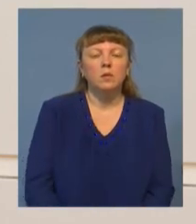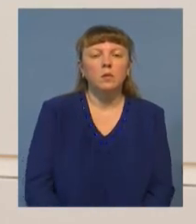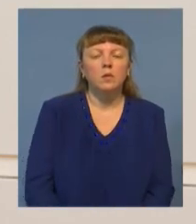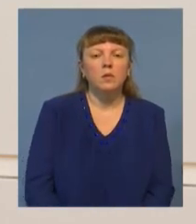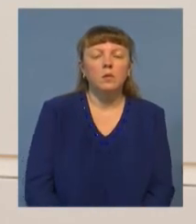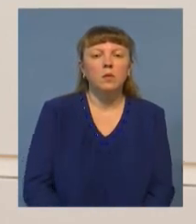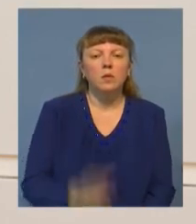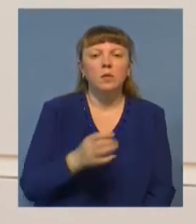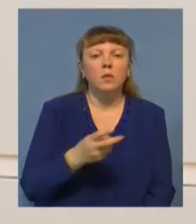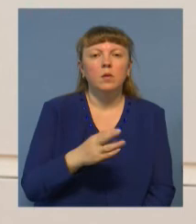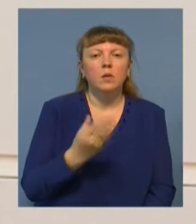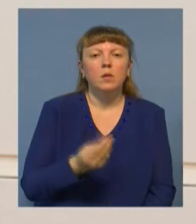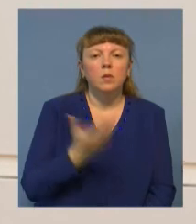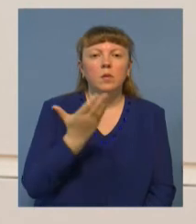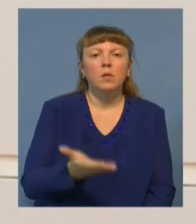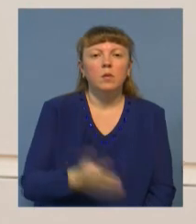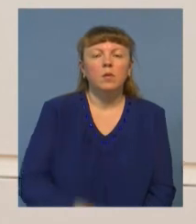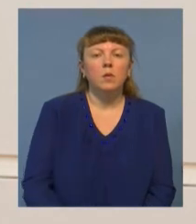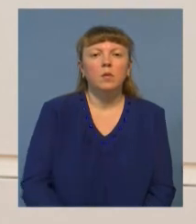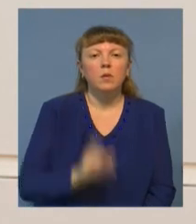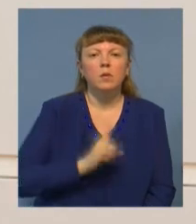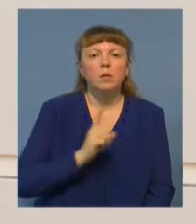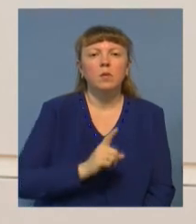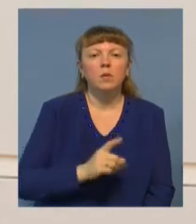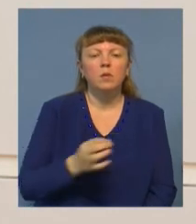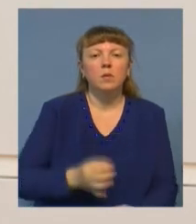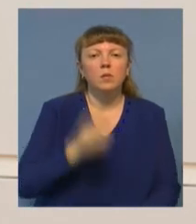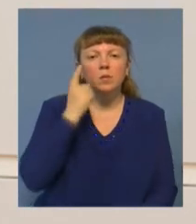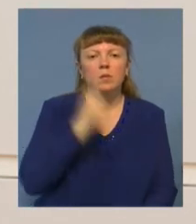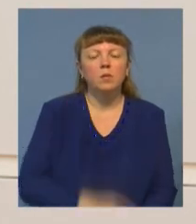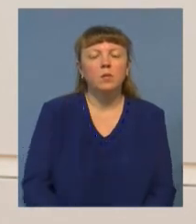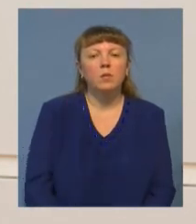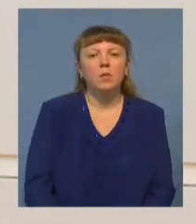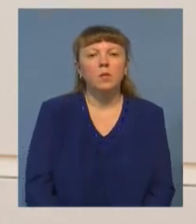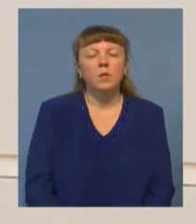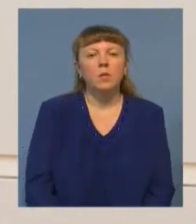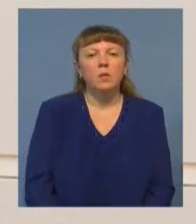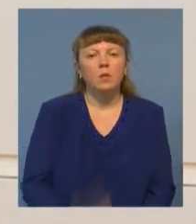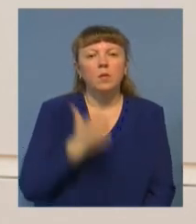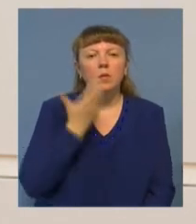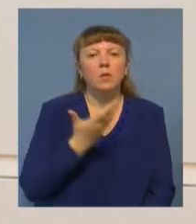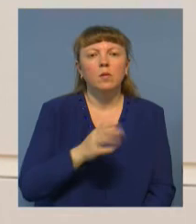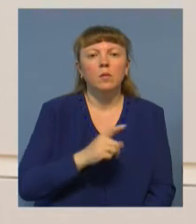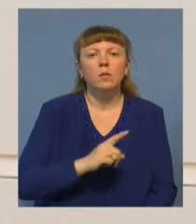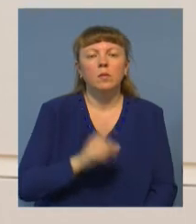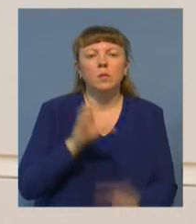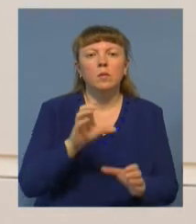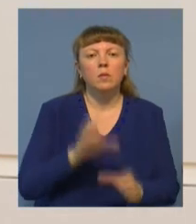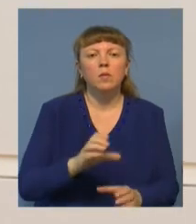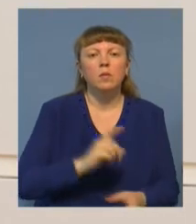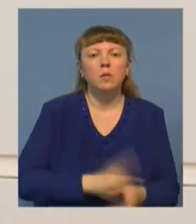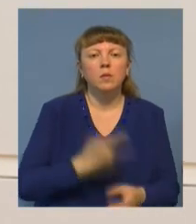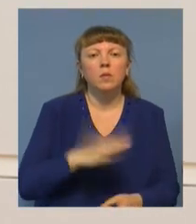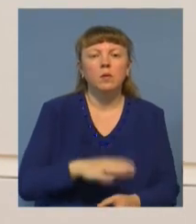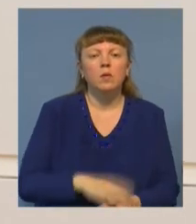исчисляется со дня обращения. То есть ждать решения суда, когда решение вступит в законную силу, то есть